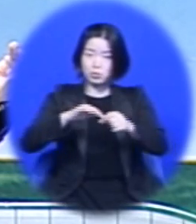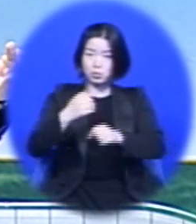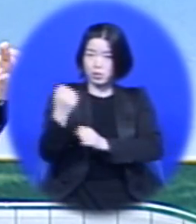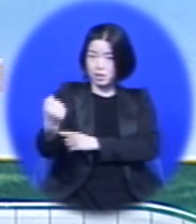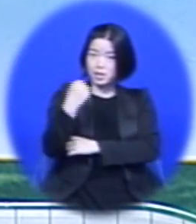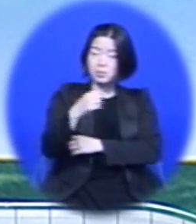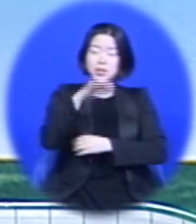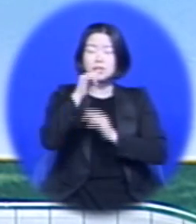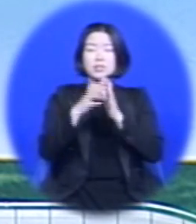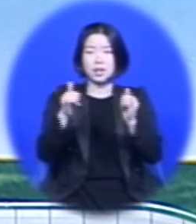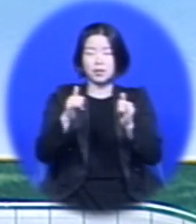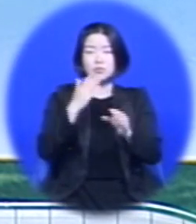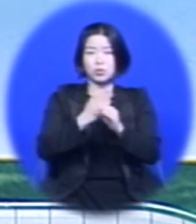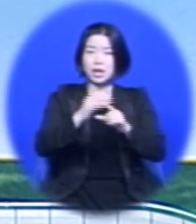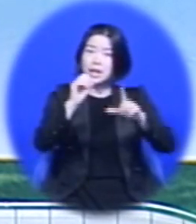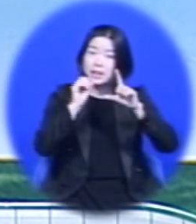중에 대부분이